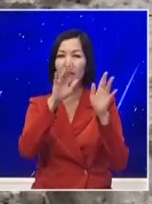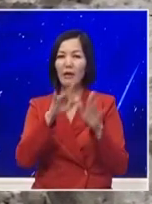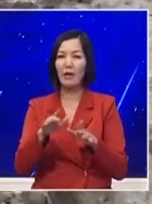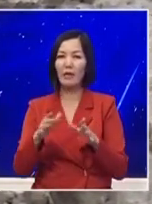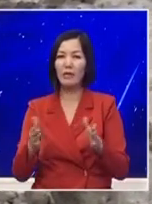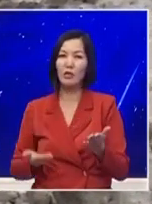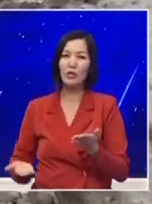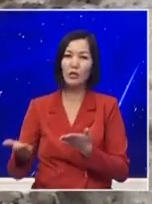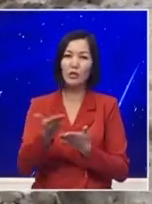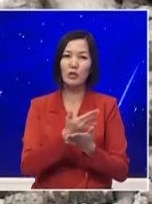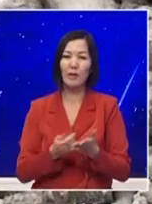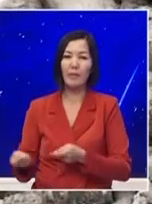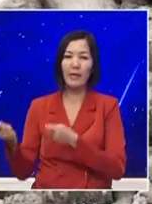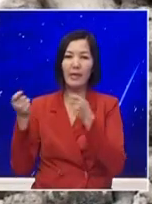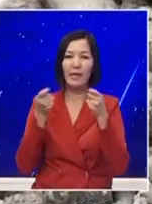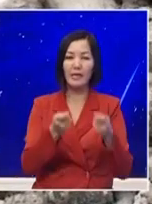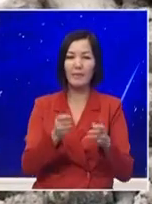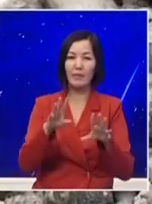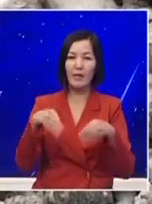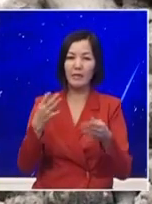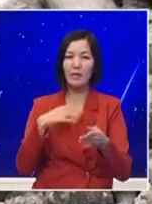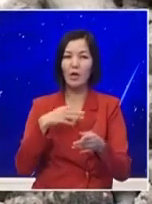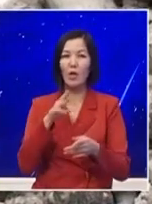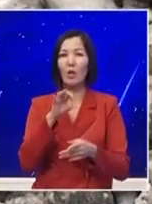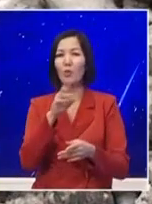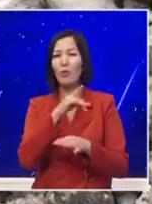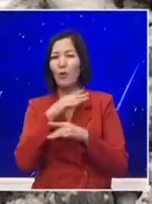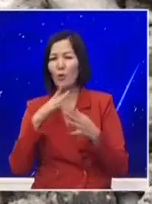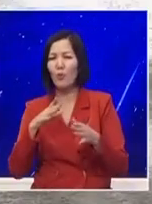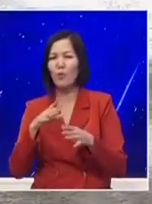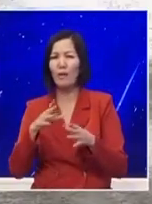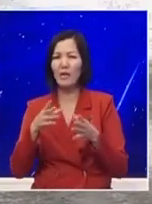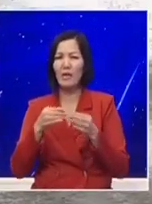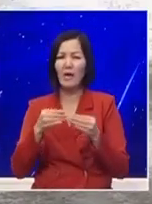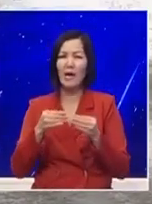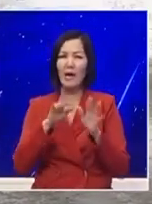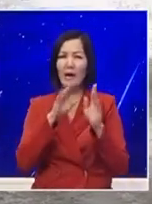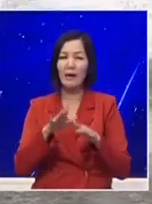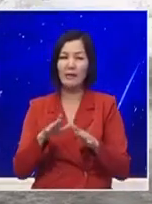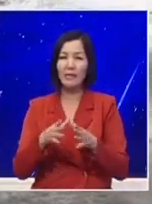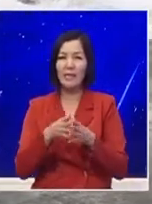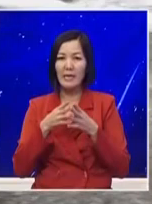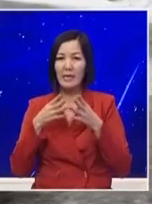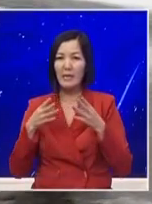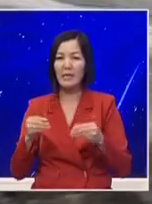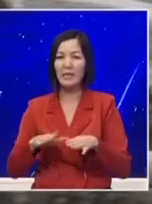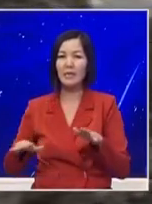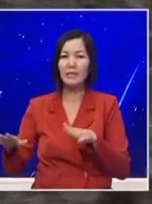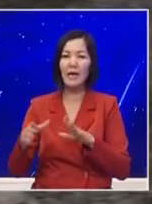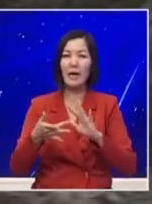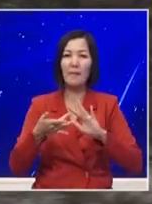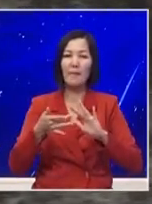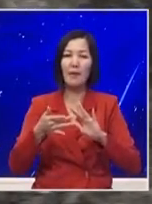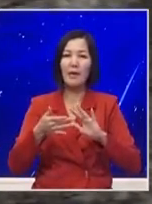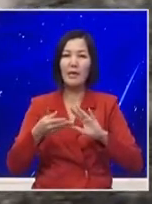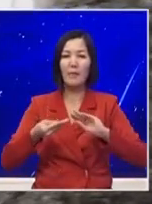Күн сайын мұнда жүк көліктері қоқысқа толы тонна-тонна қарды әкеліп төгеді. Күн ысып, қар еріген кезде аумақ пластикалық